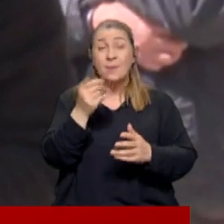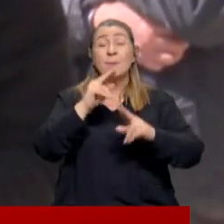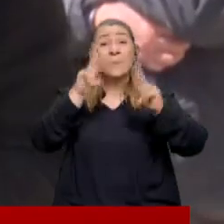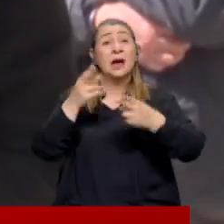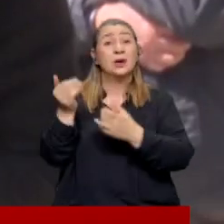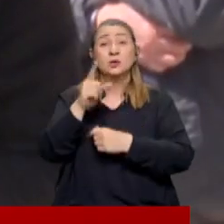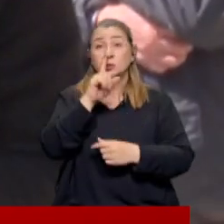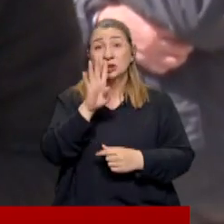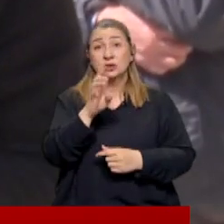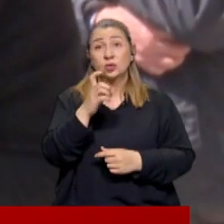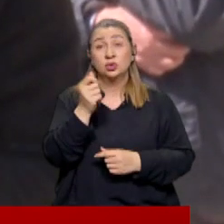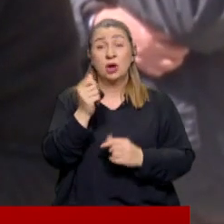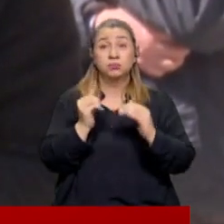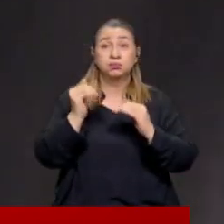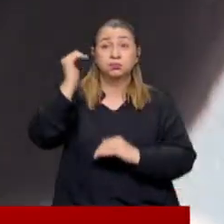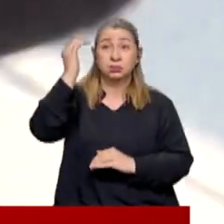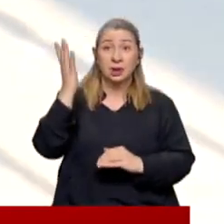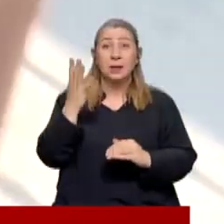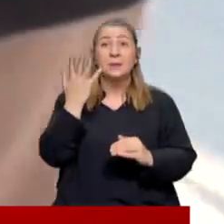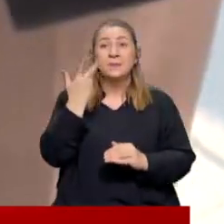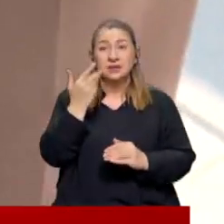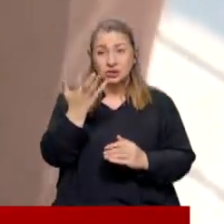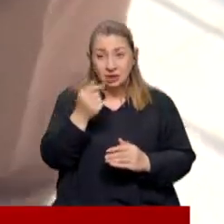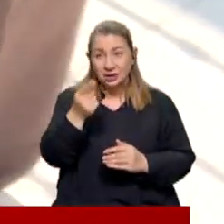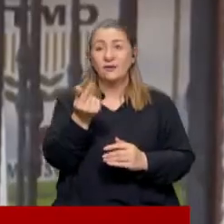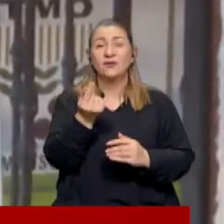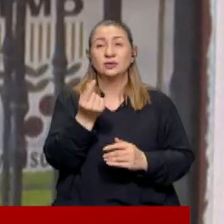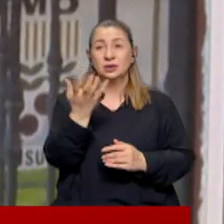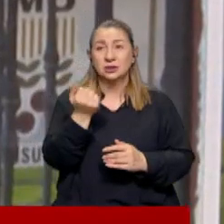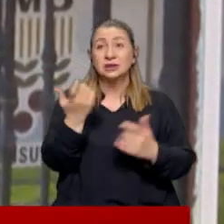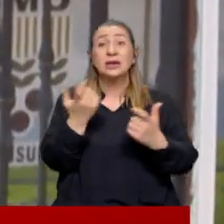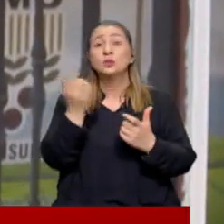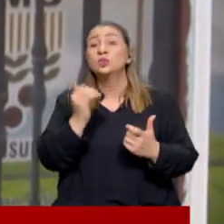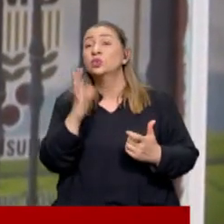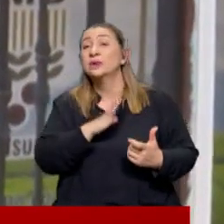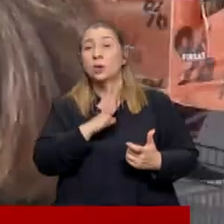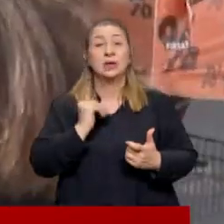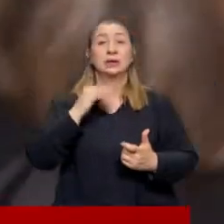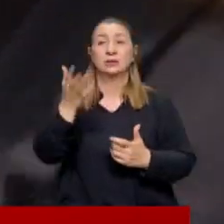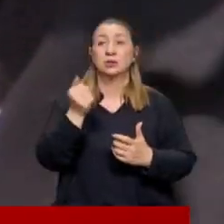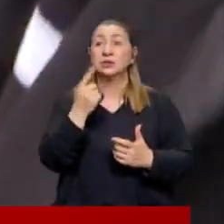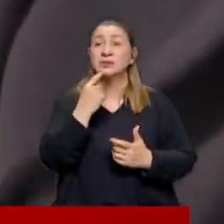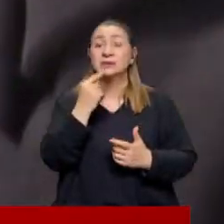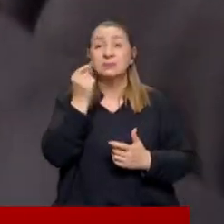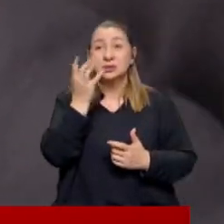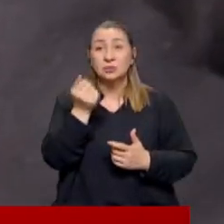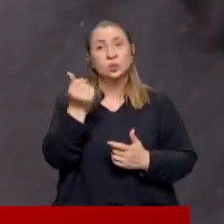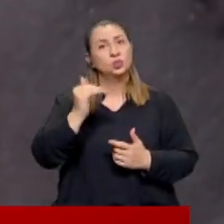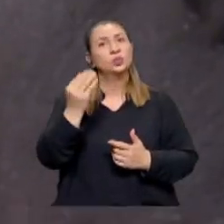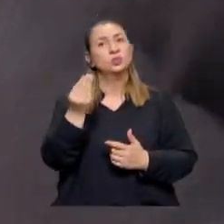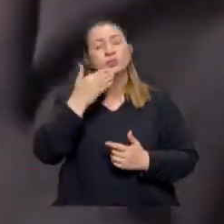marketlerde 149 liraya kadar çıkıyor görünce aldık fasulye aldık nerede ucuz bir şey varsa alıyoruz kırmızı